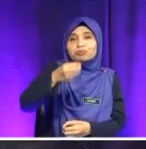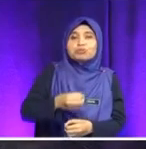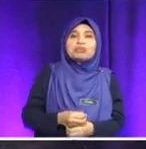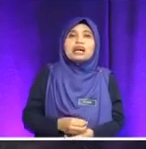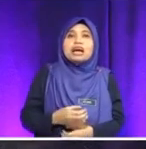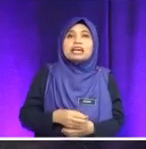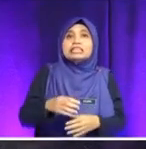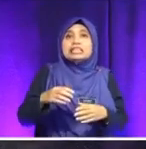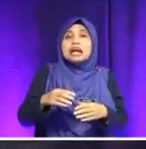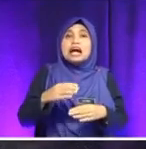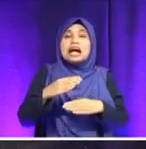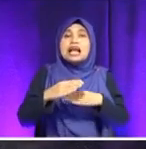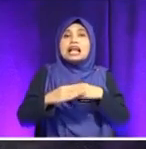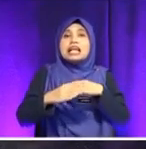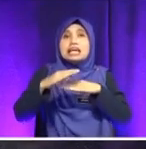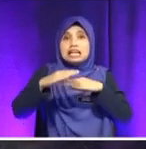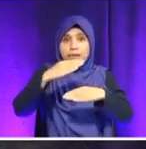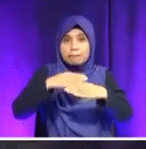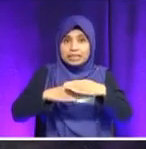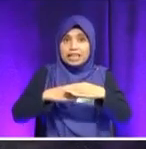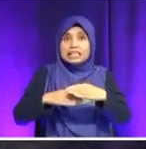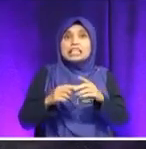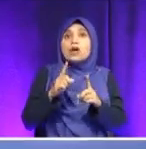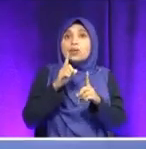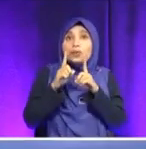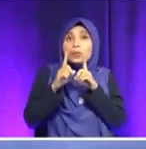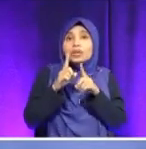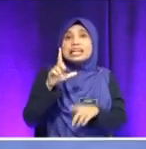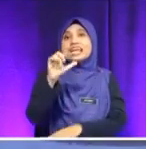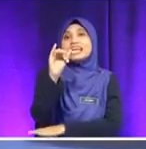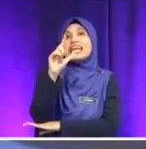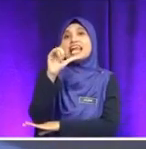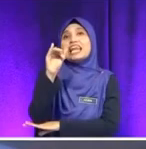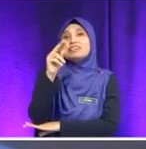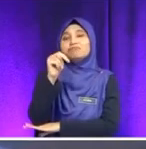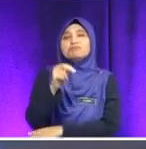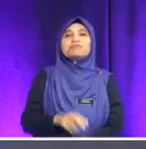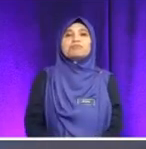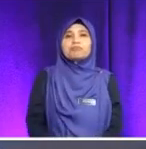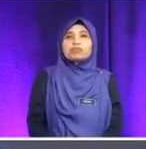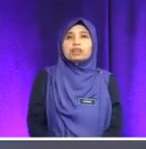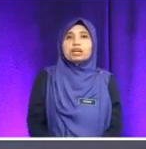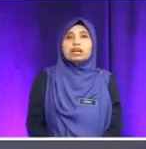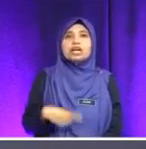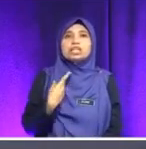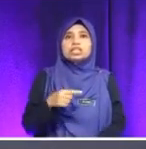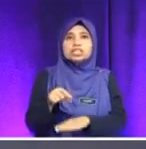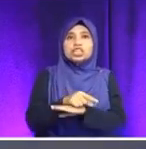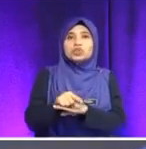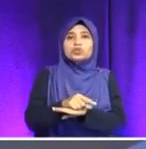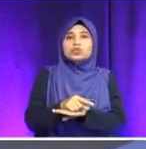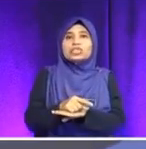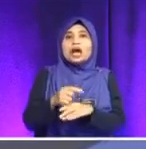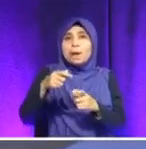panggil lipatan lilin ataupun candle. Okey. Okay. Kita buat, kita buka kita yang ni lah. Kita guna banana ni. Kita guna banana ni lah sebab banana Aiman tak jadi tadi